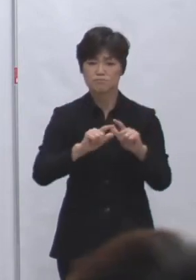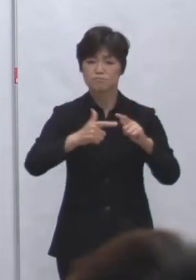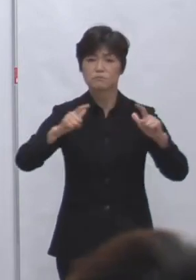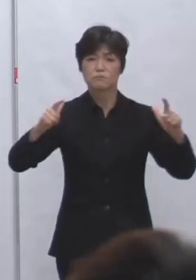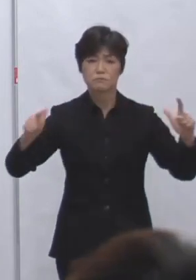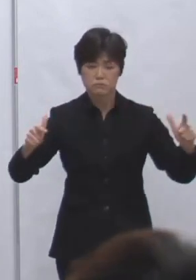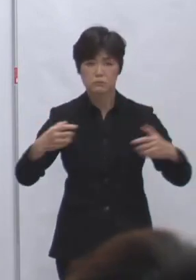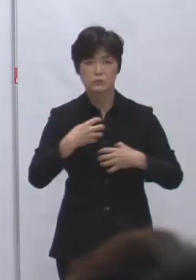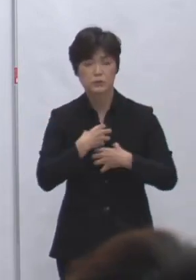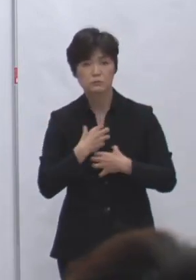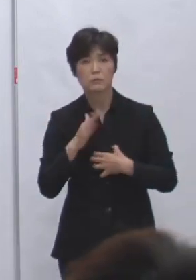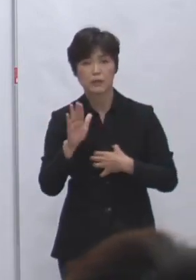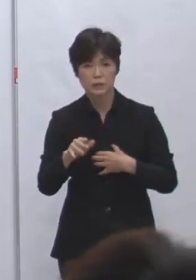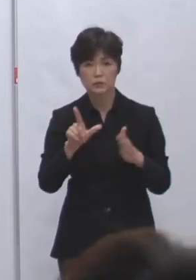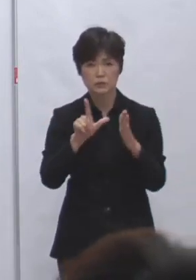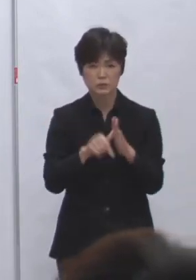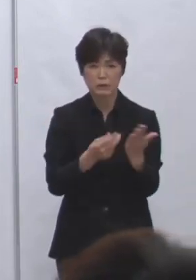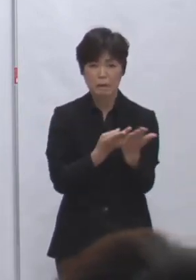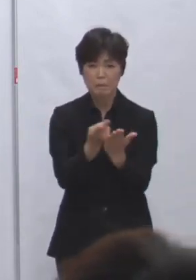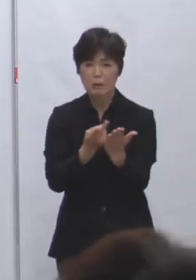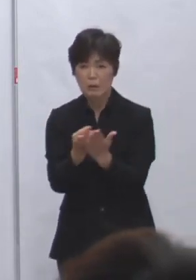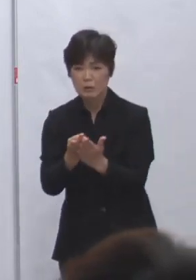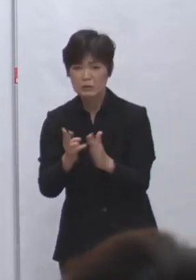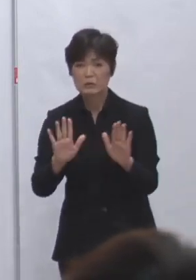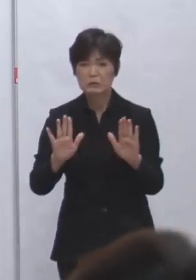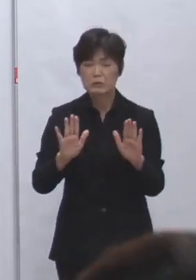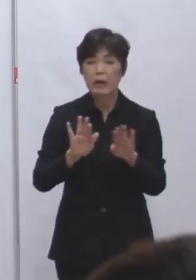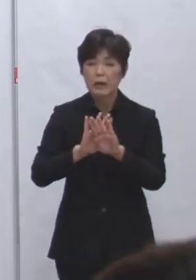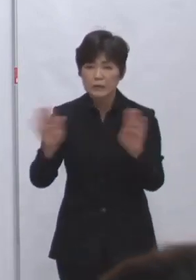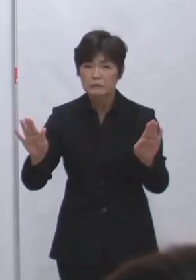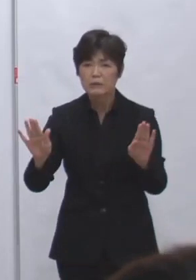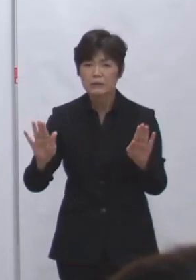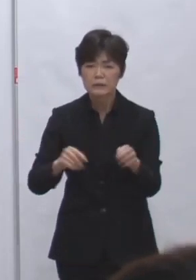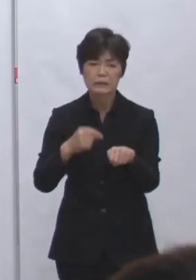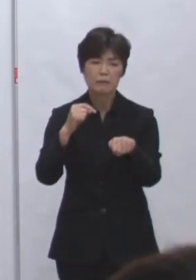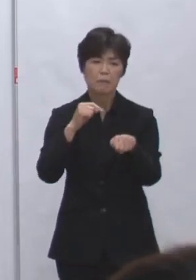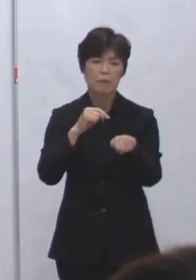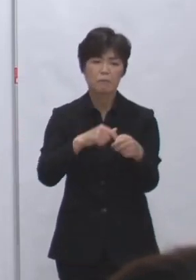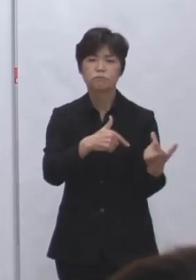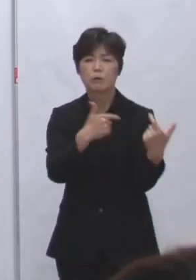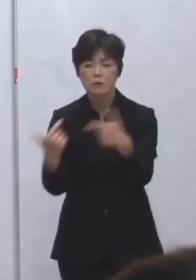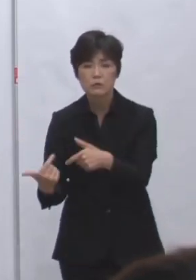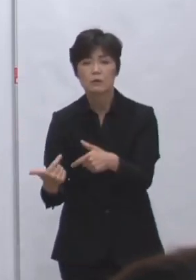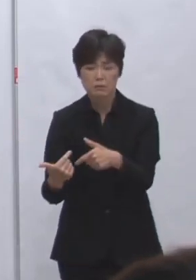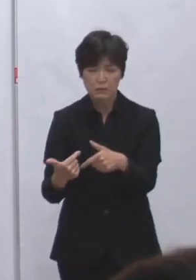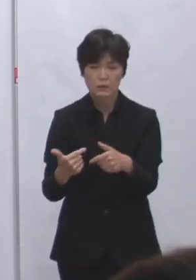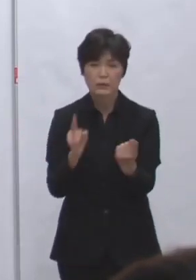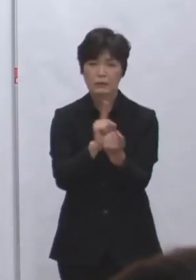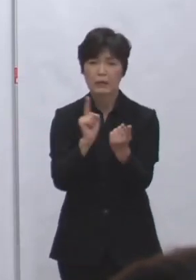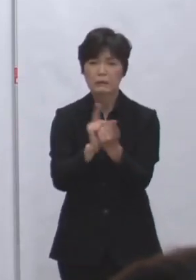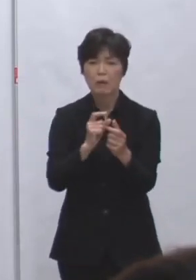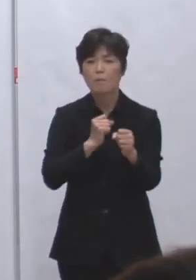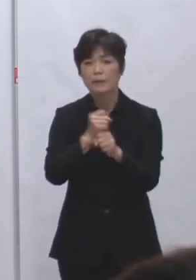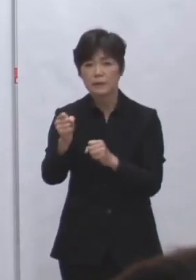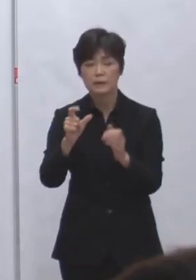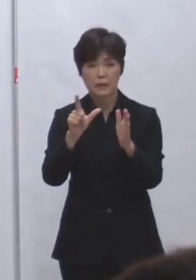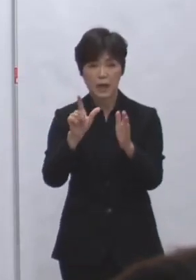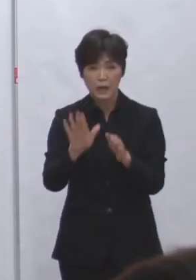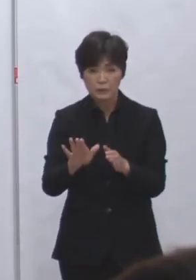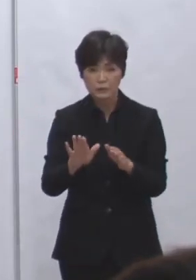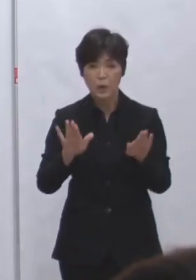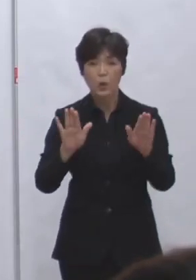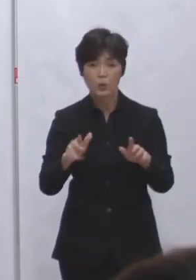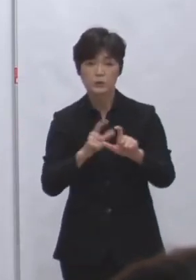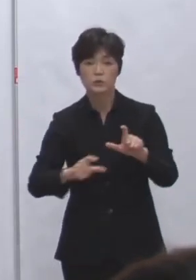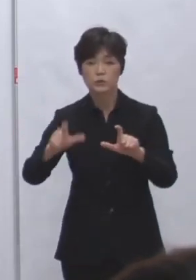。その時になって病床の準備を始めましても対応が間に合わない可能性もございますので、本日